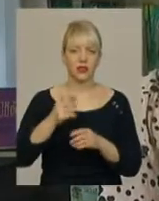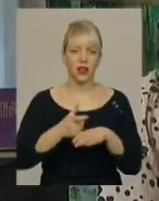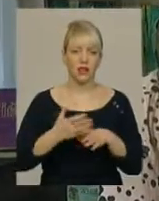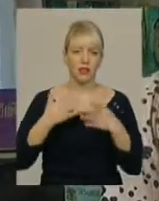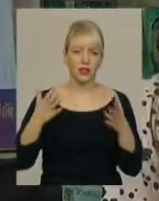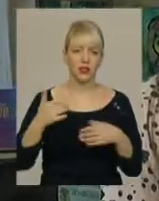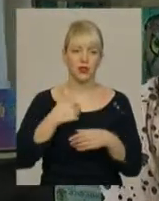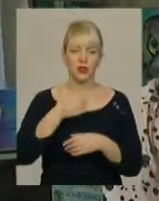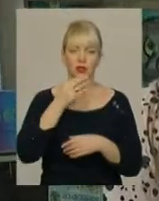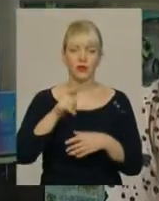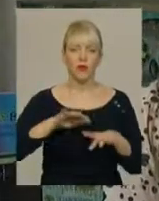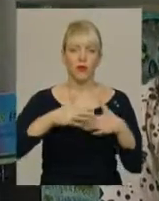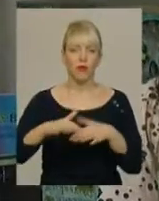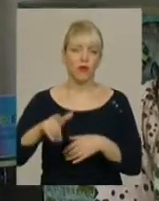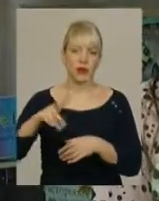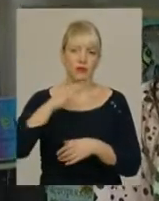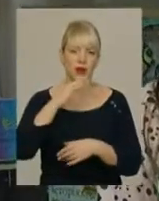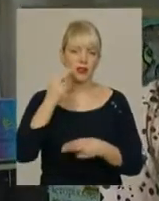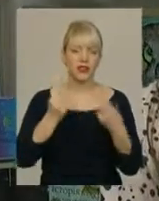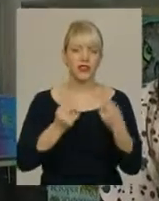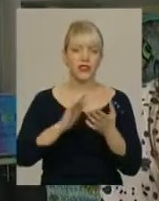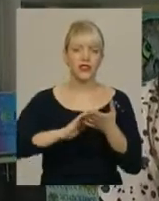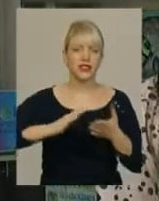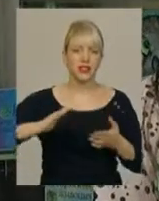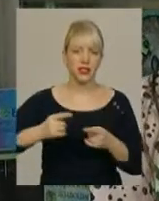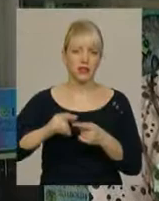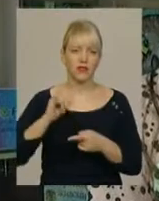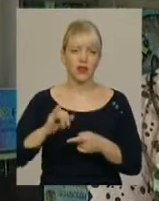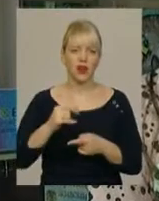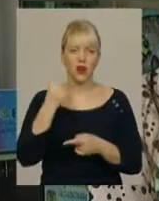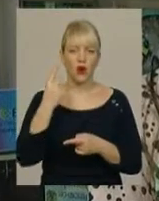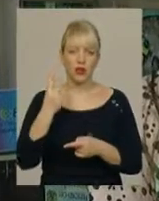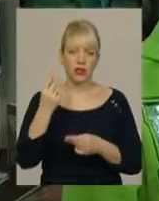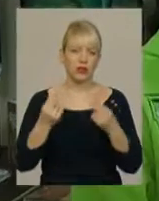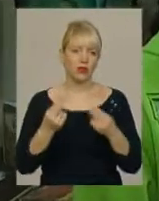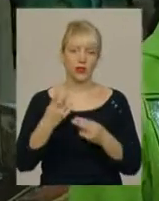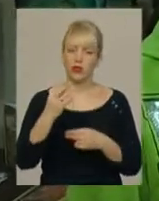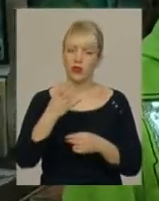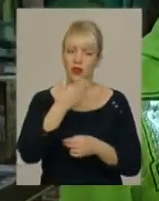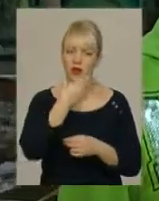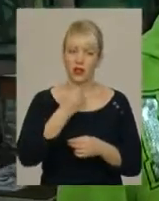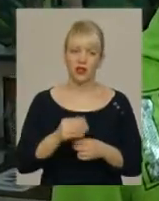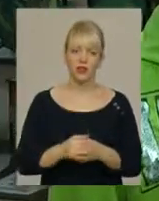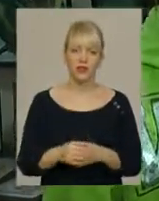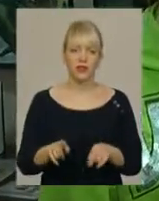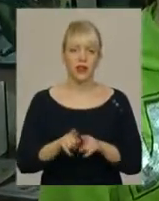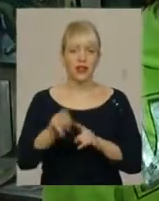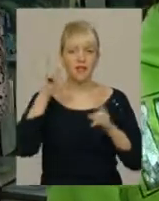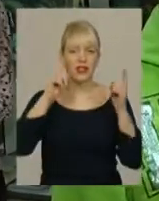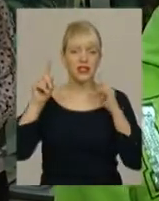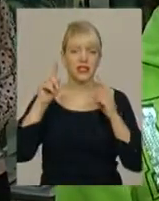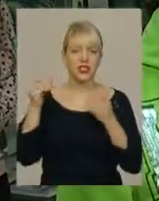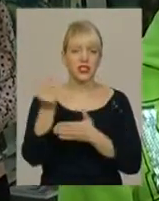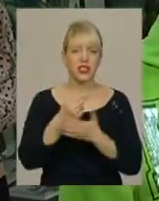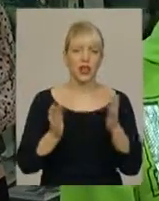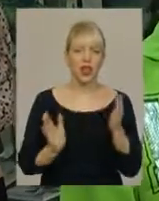море, адже там стільки багато відтінків, ніби здається один колір, але дуже гарно. Фантастичні такі картини, різноманітні,